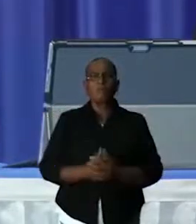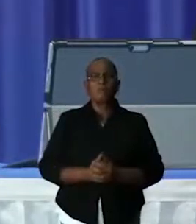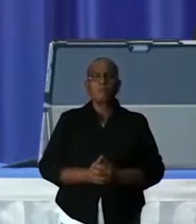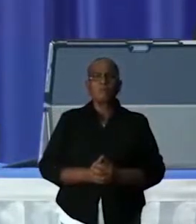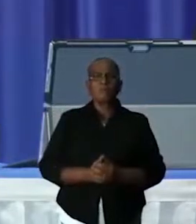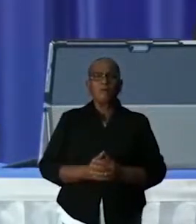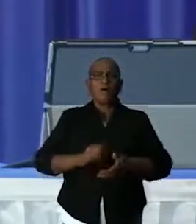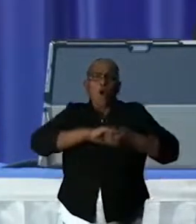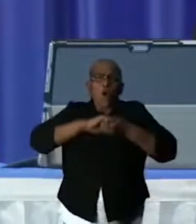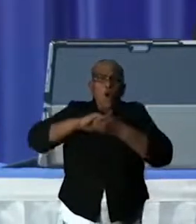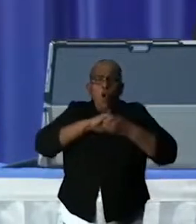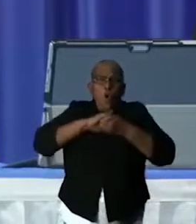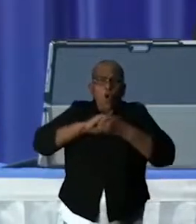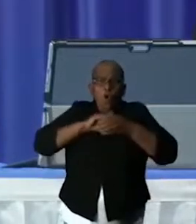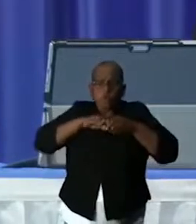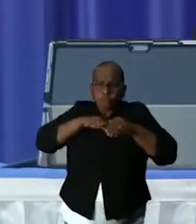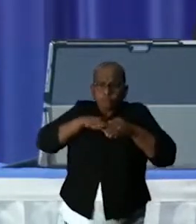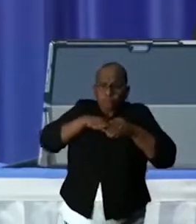De koelfaciliteiten